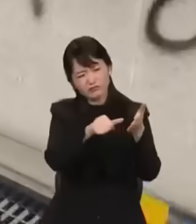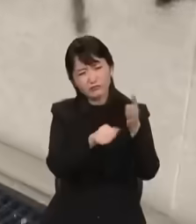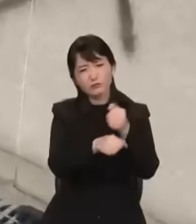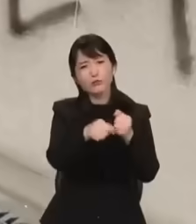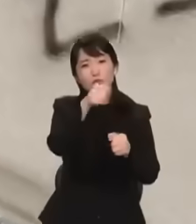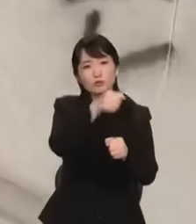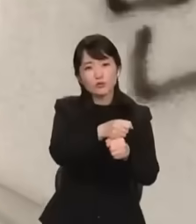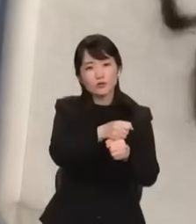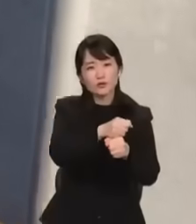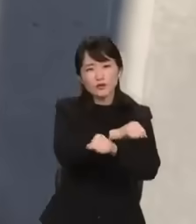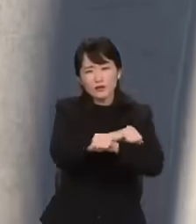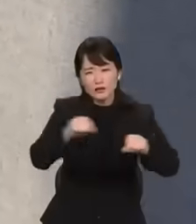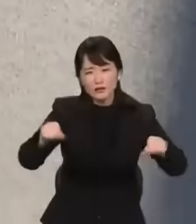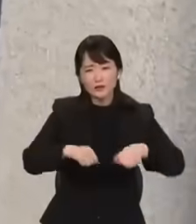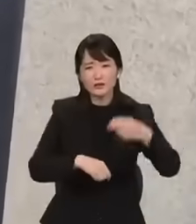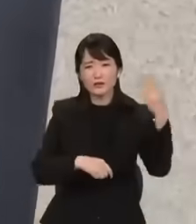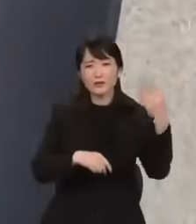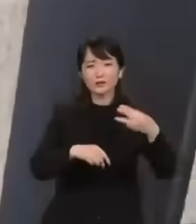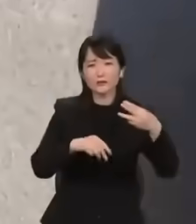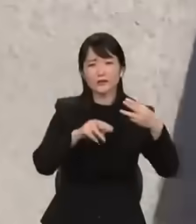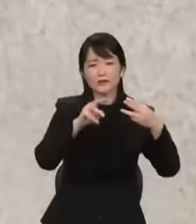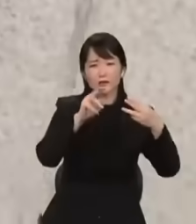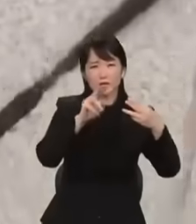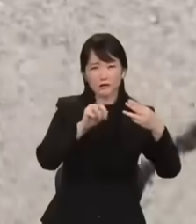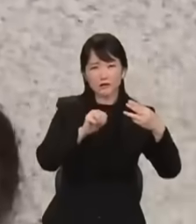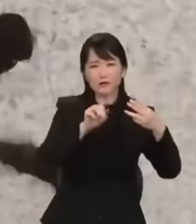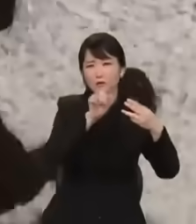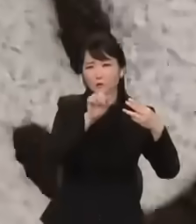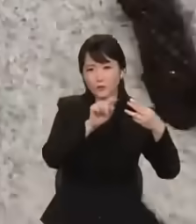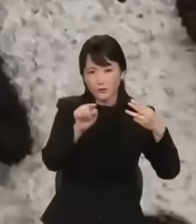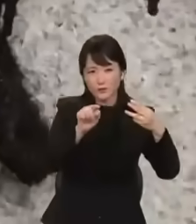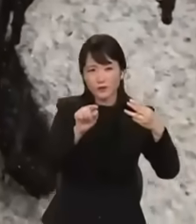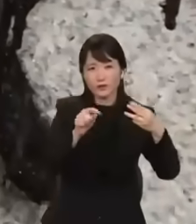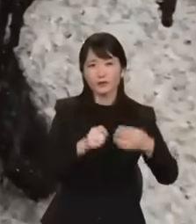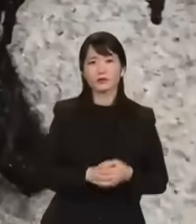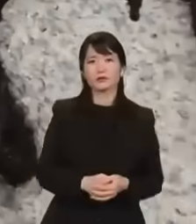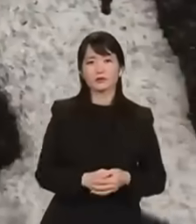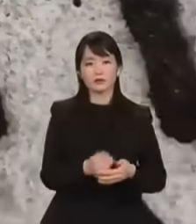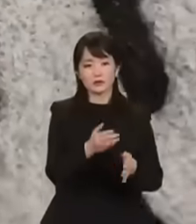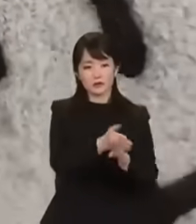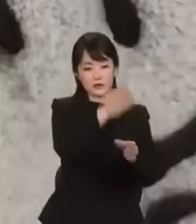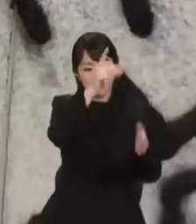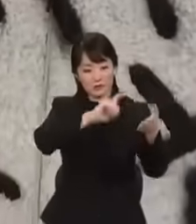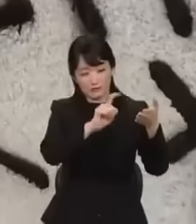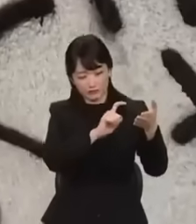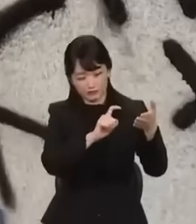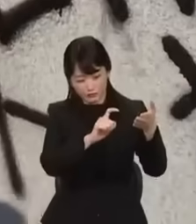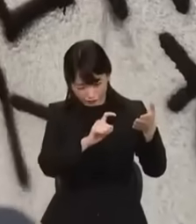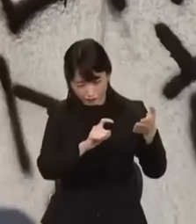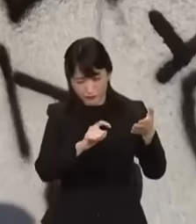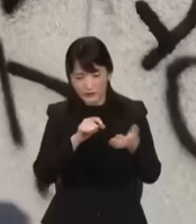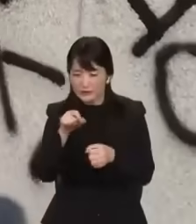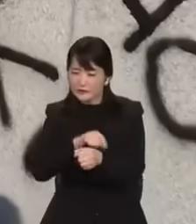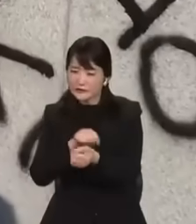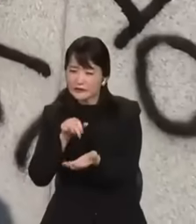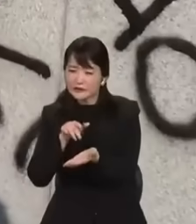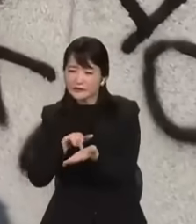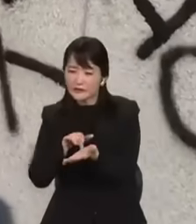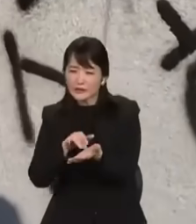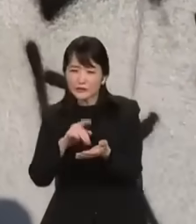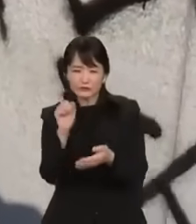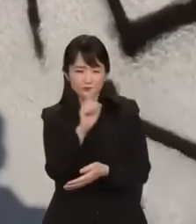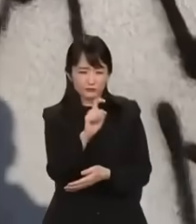면적은 3,000제곱미터가 넘습니다. 이 대부분 이 석재 뿌려져 지우려면은 특수약품 처리가 필요합니다. 학교 측은